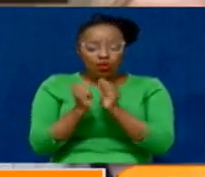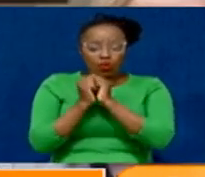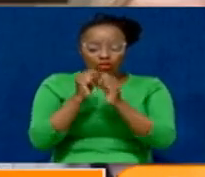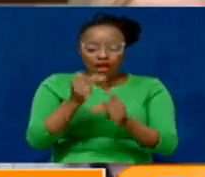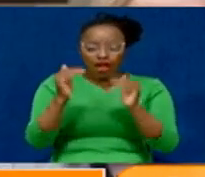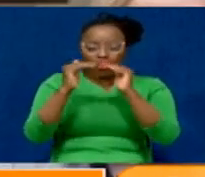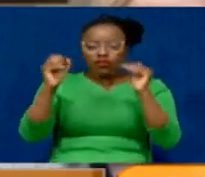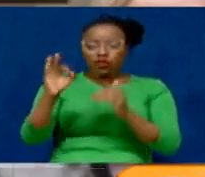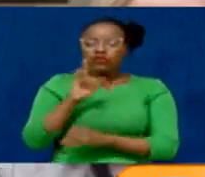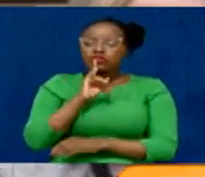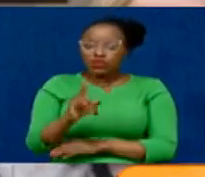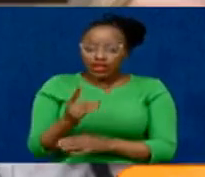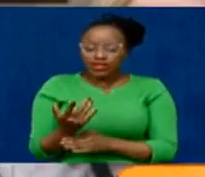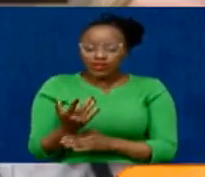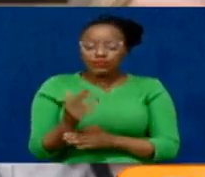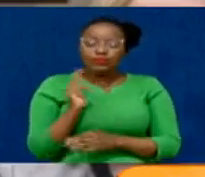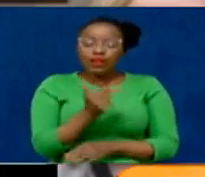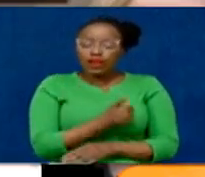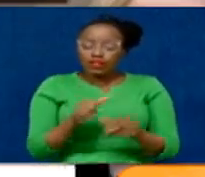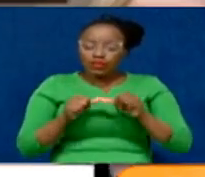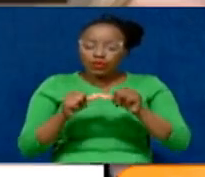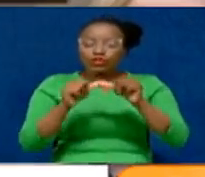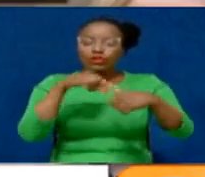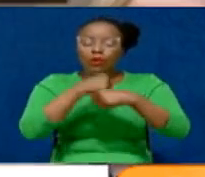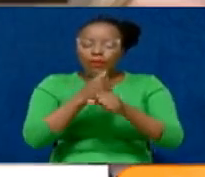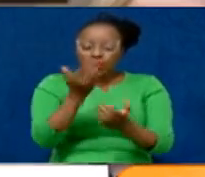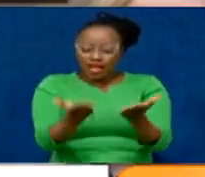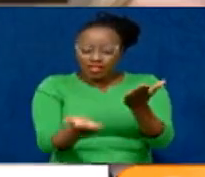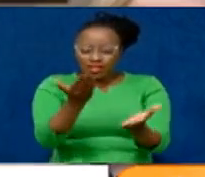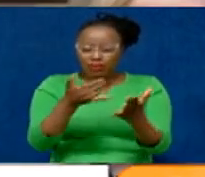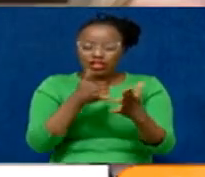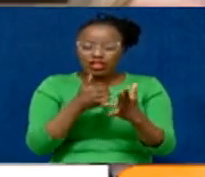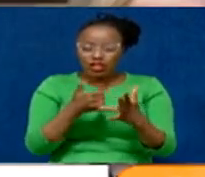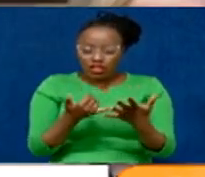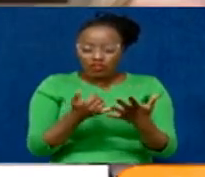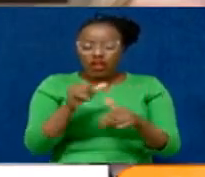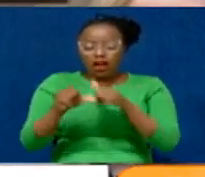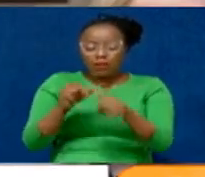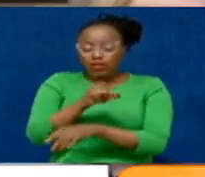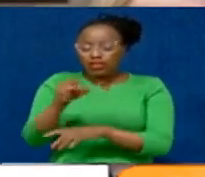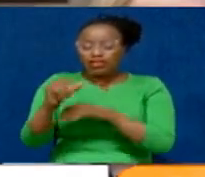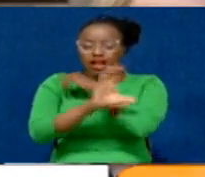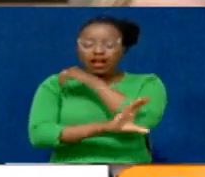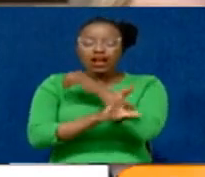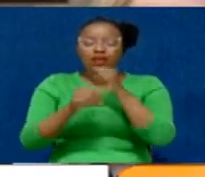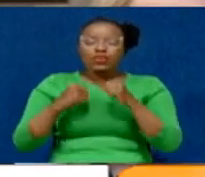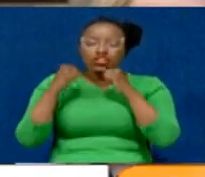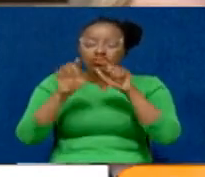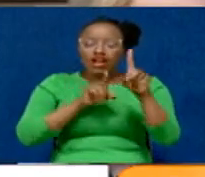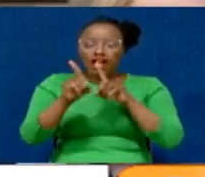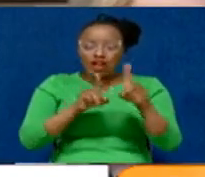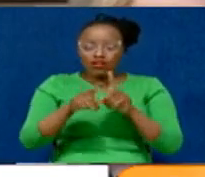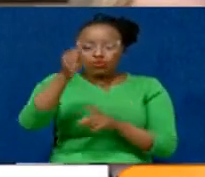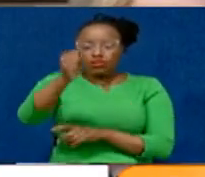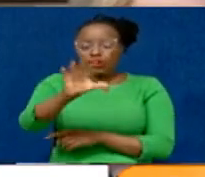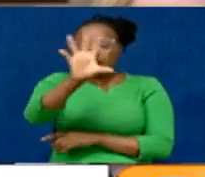degree of uncertainty. We are continuing to make assessments, including about those countries with strong travel links to